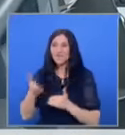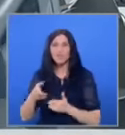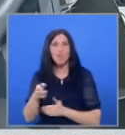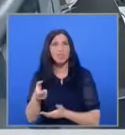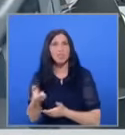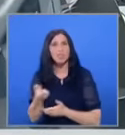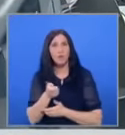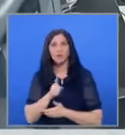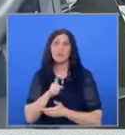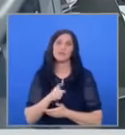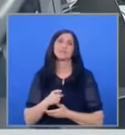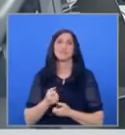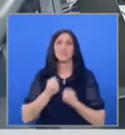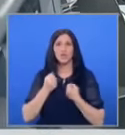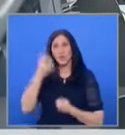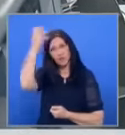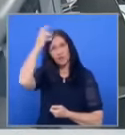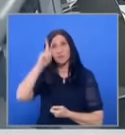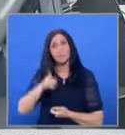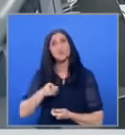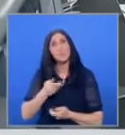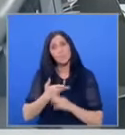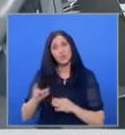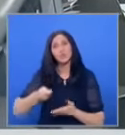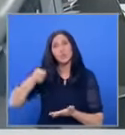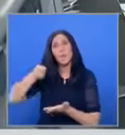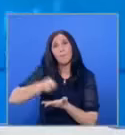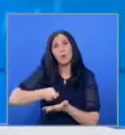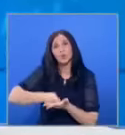застрашени. Държавата може да продължи да погасява заемите към кредиторите.